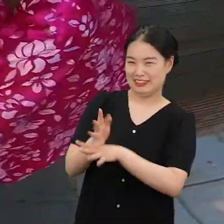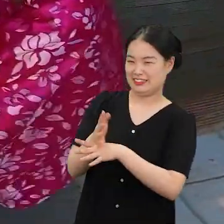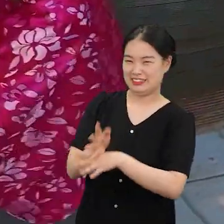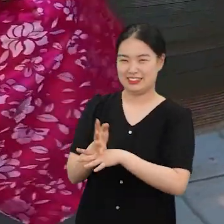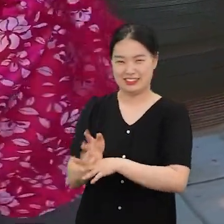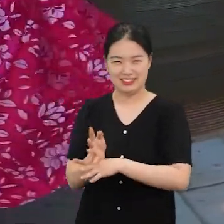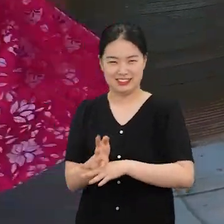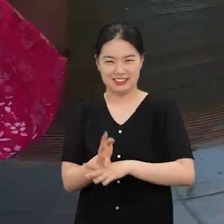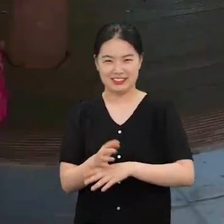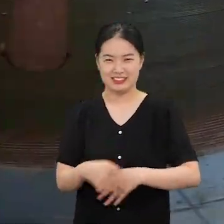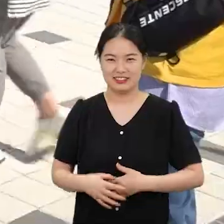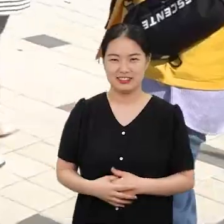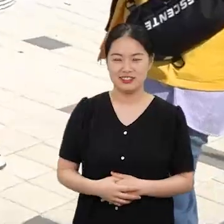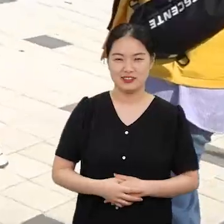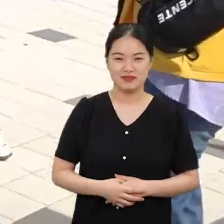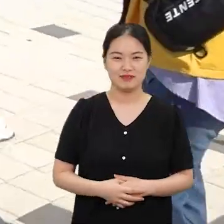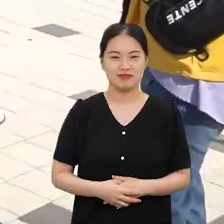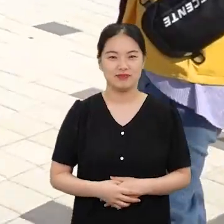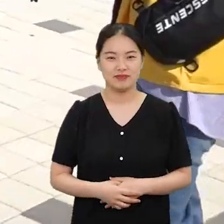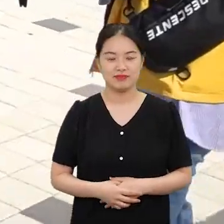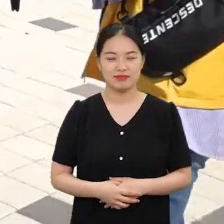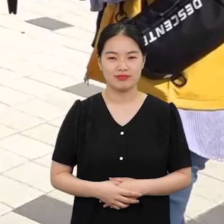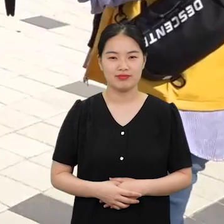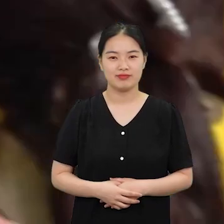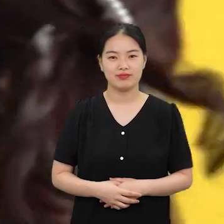더 이상하대.